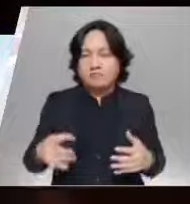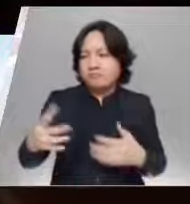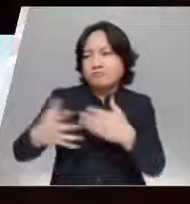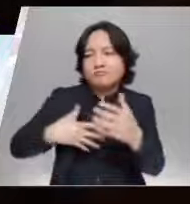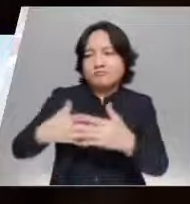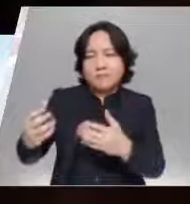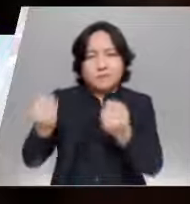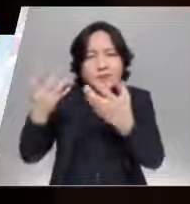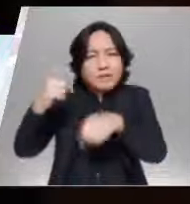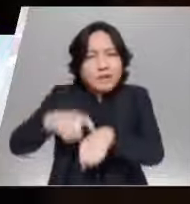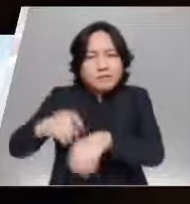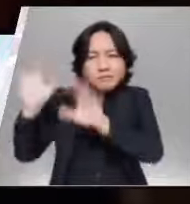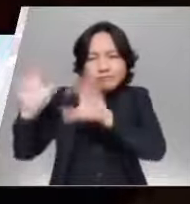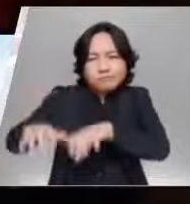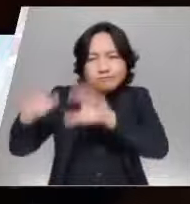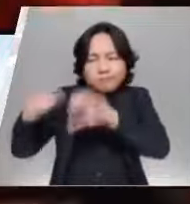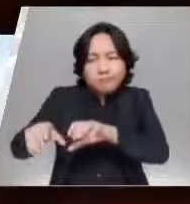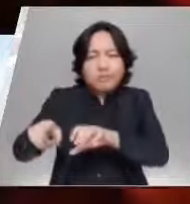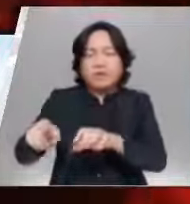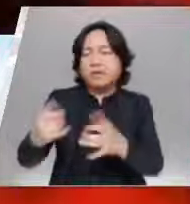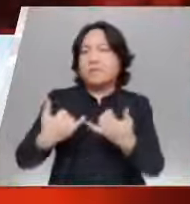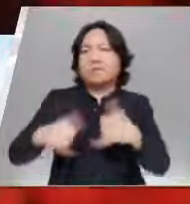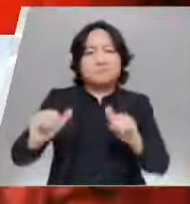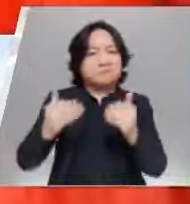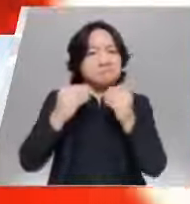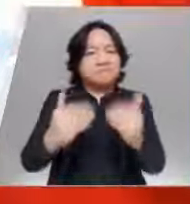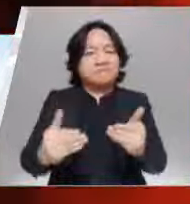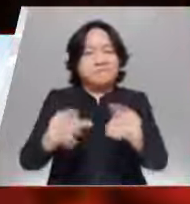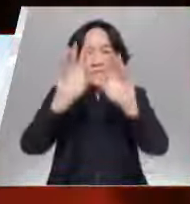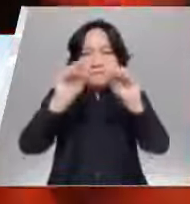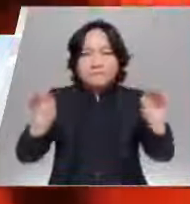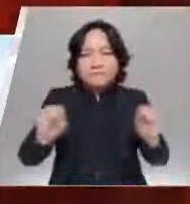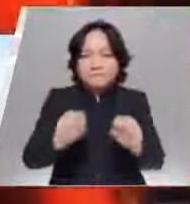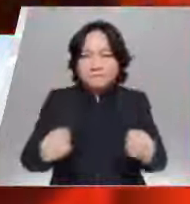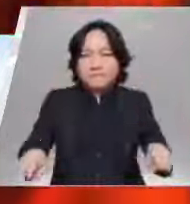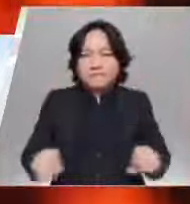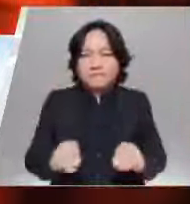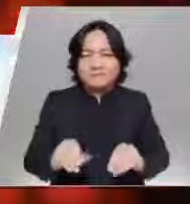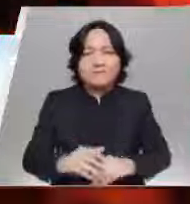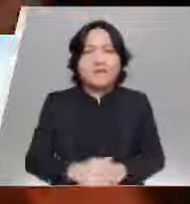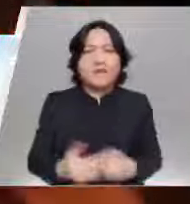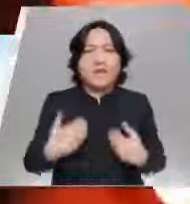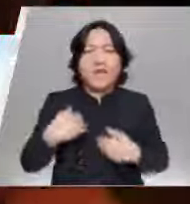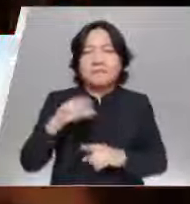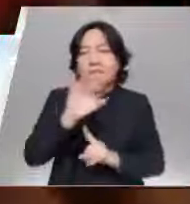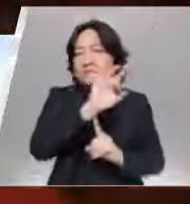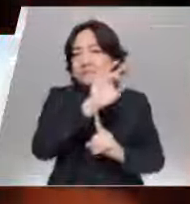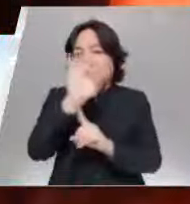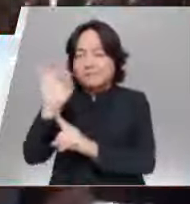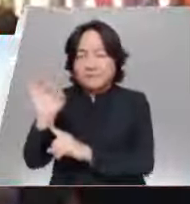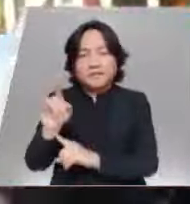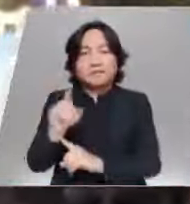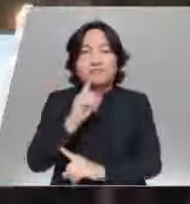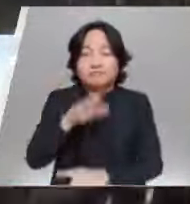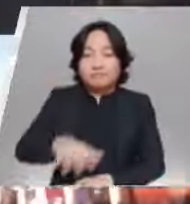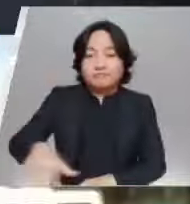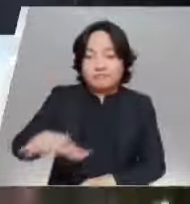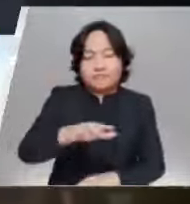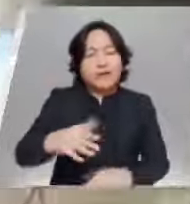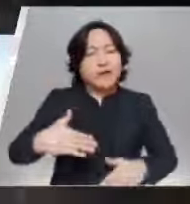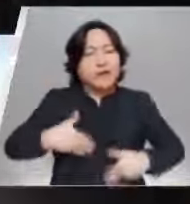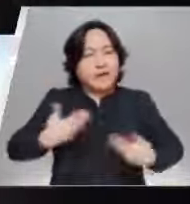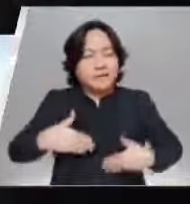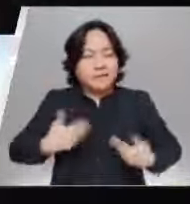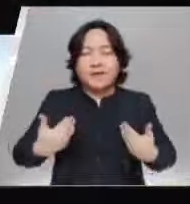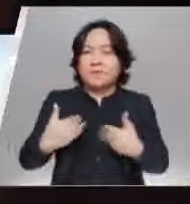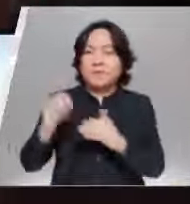man na antala ang kanilang Festival of Lights at Ceremonial Lighting. Tuwa at pag-asa pa rin ang hatid nito